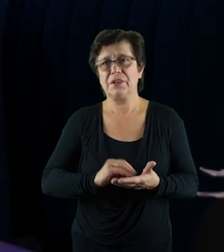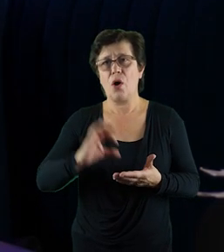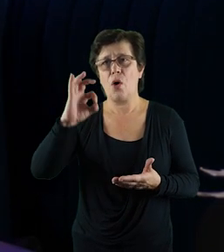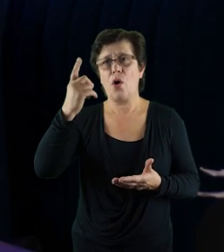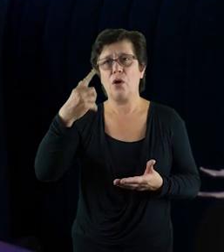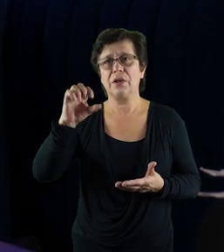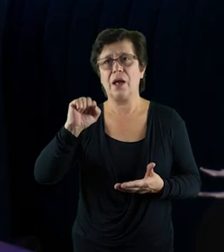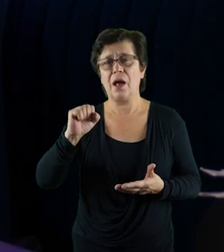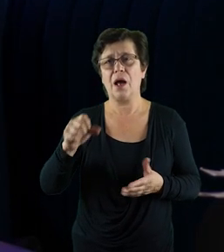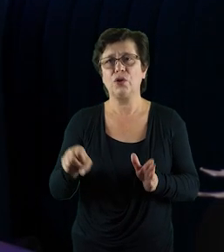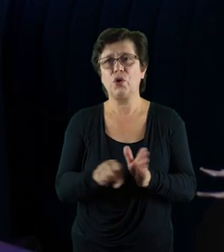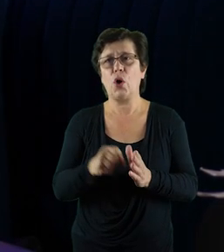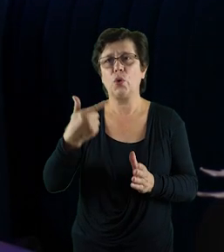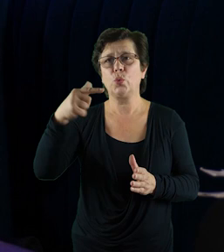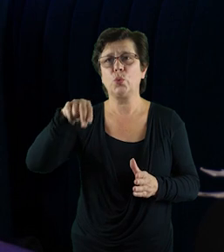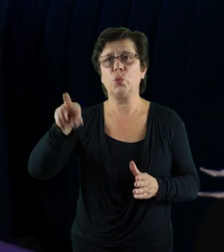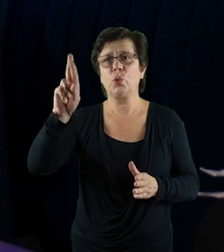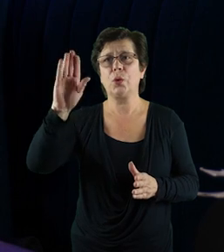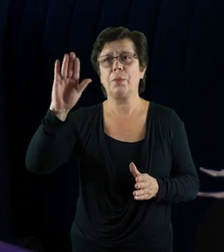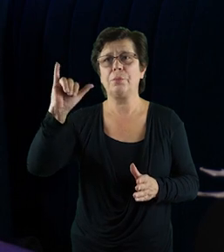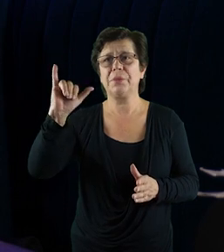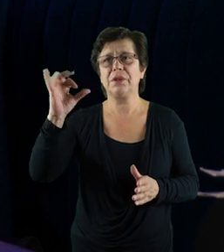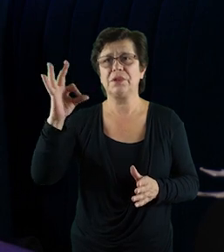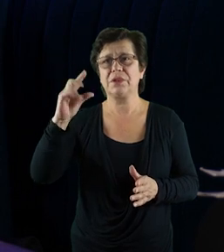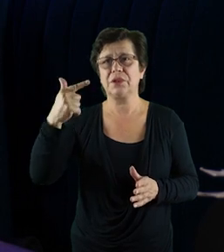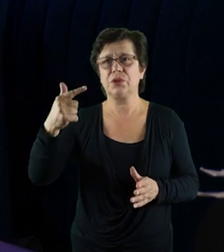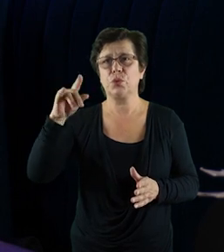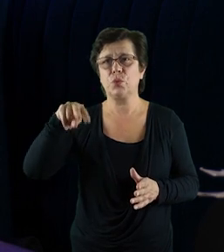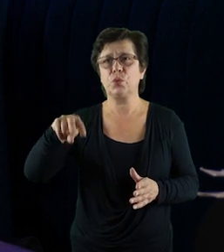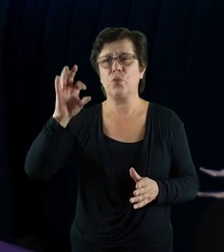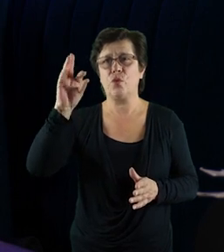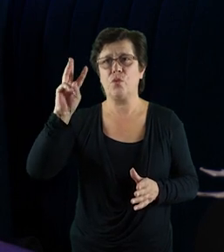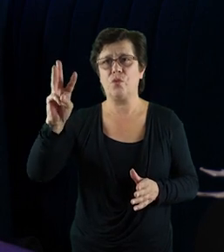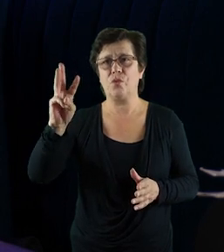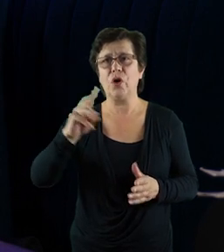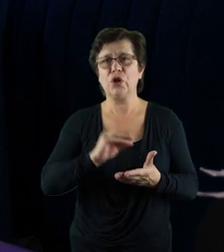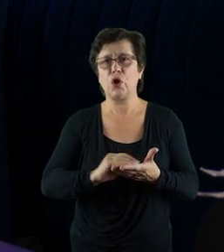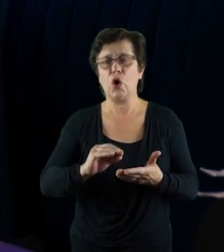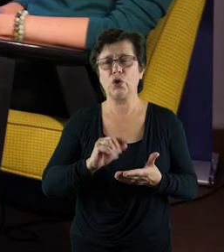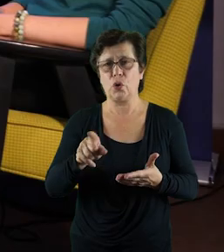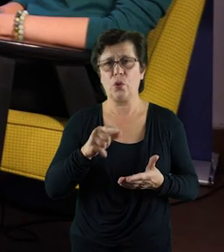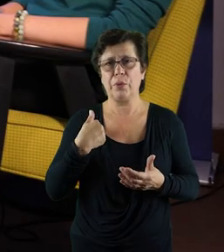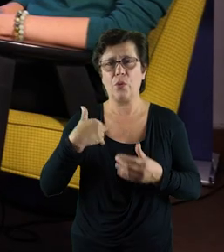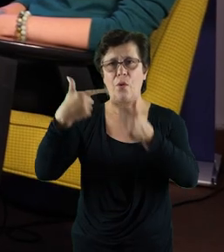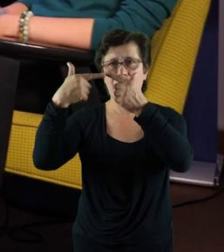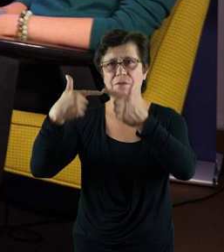nie była dobrym wierszem, natomiast ona była wierszem dobrym w sensie takiej wierszowanej polemiki.